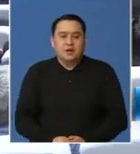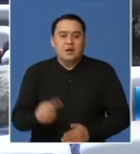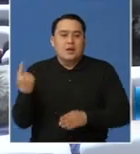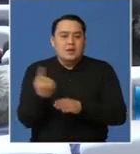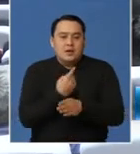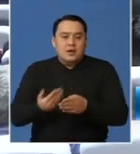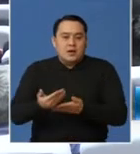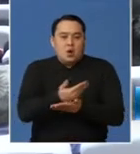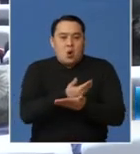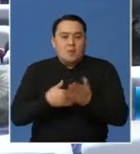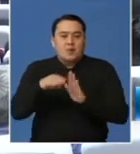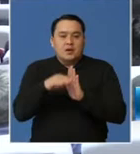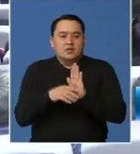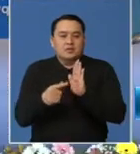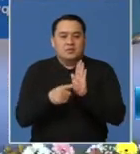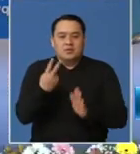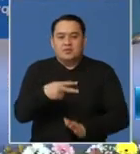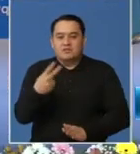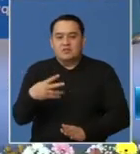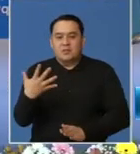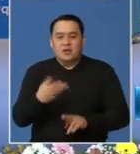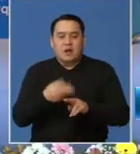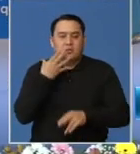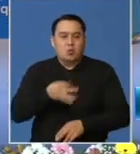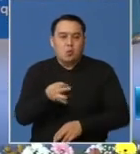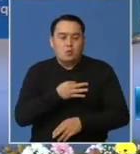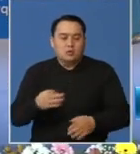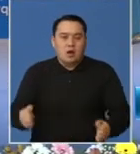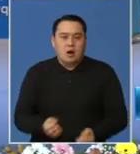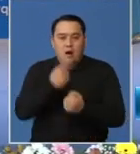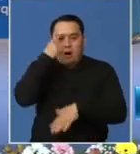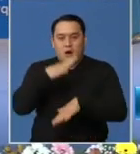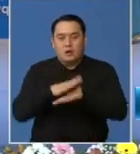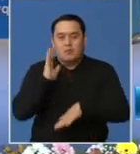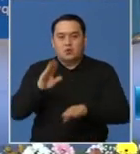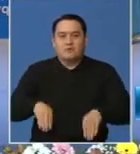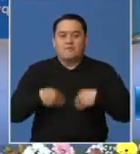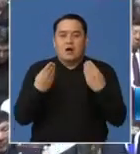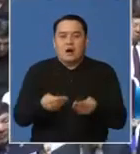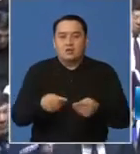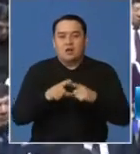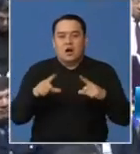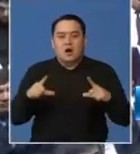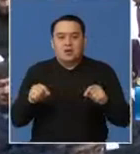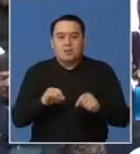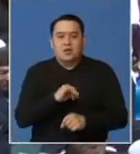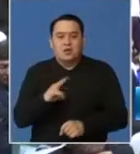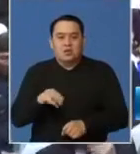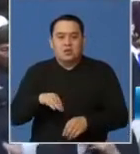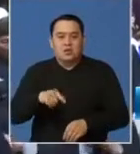на приобретение жилья по программе 7-20-25 ЖТСУСам поможет Акимат. Людям начнут выдавать сертификат на